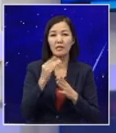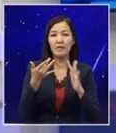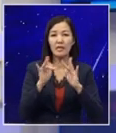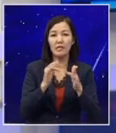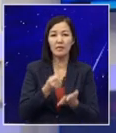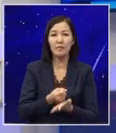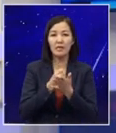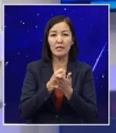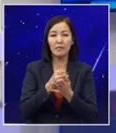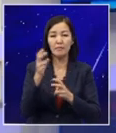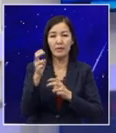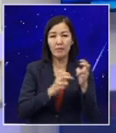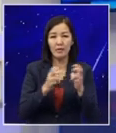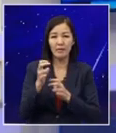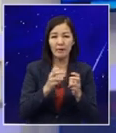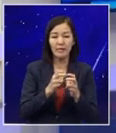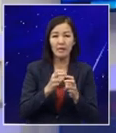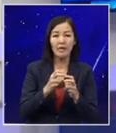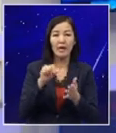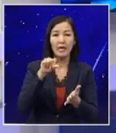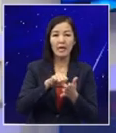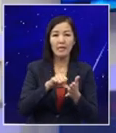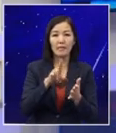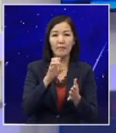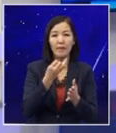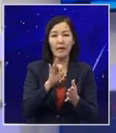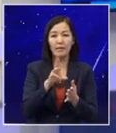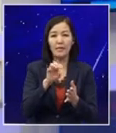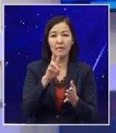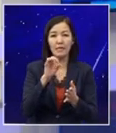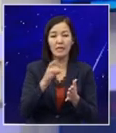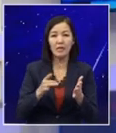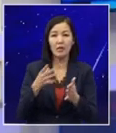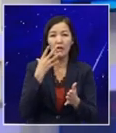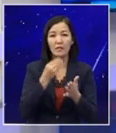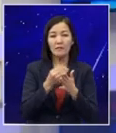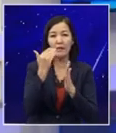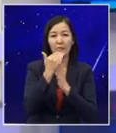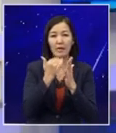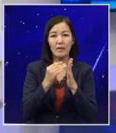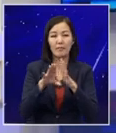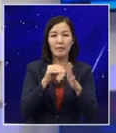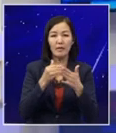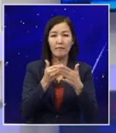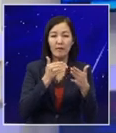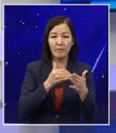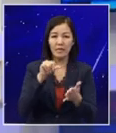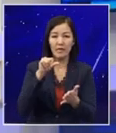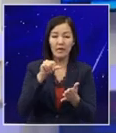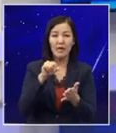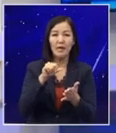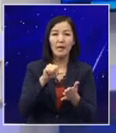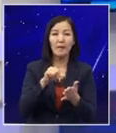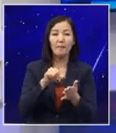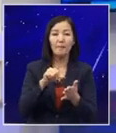поддержка отечественных предпринимателей. Кандидаты праймериса от Искелдинского района озвучили свои программы в предвыборных прениях. Публичные